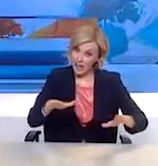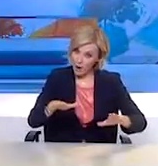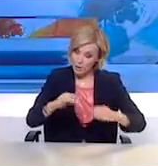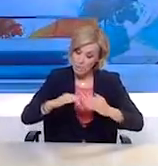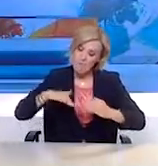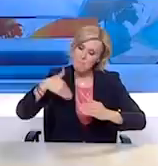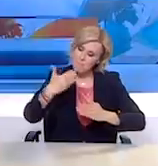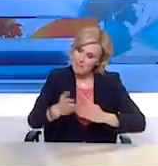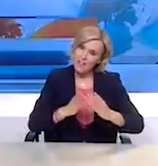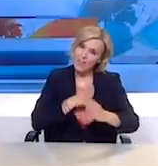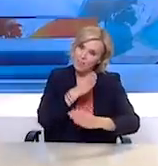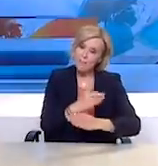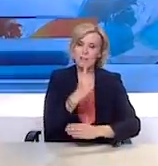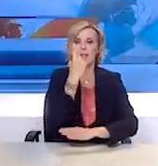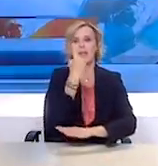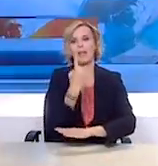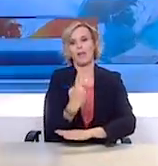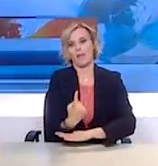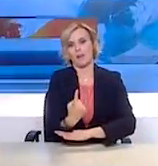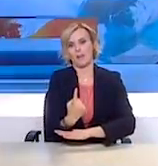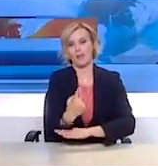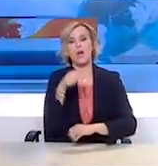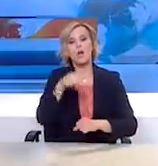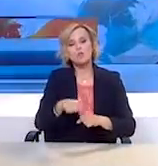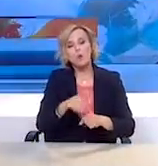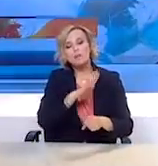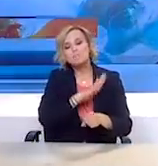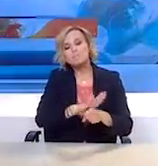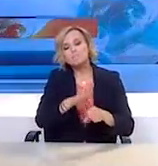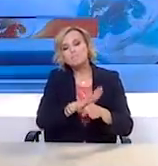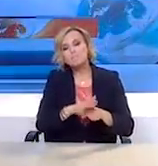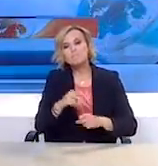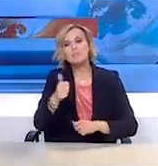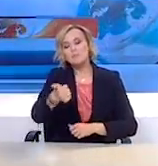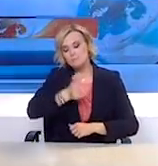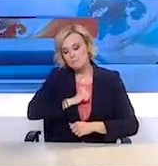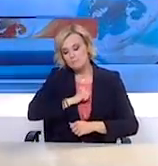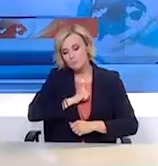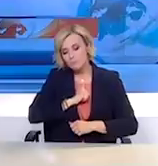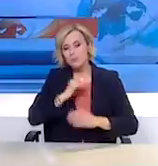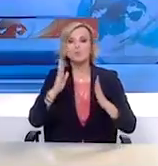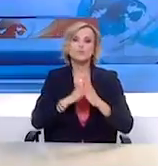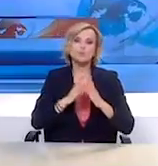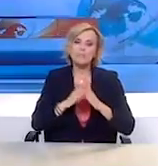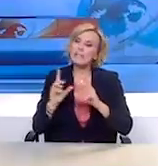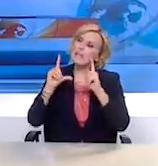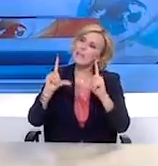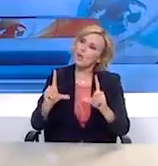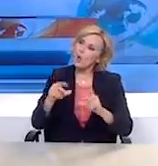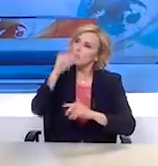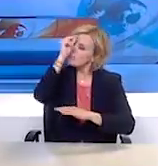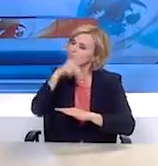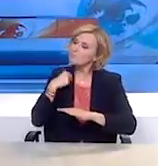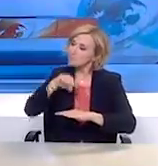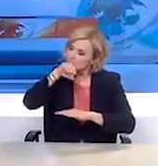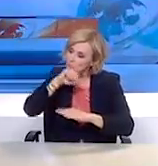πρωτοφανής κρίση για όλους. Προς το παρόν θα αρκιστούμε στην ατομική προσευχή δίπλα στις εικόνες που ο καθένας μπορεί να έχει στο σπίτι του. Οι